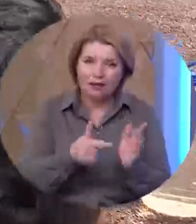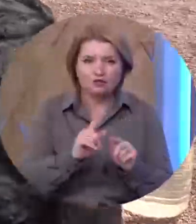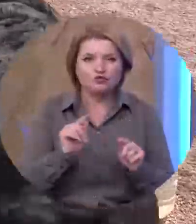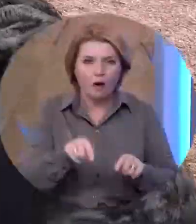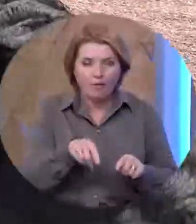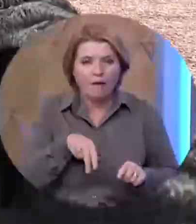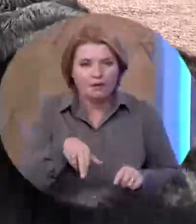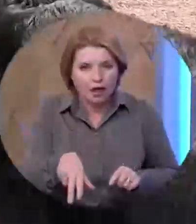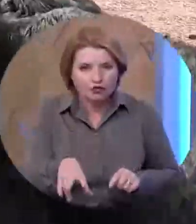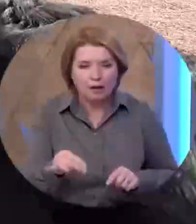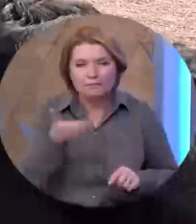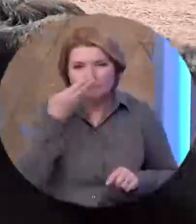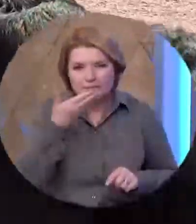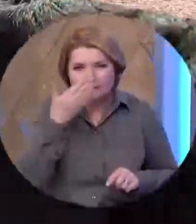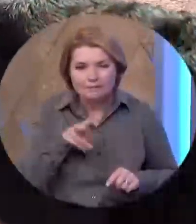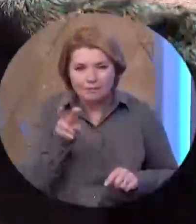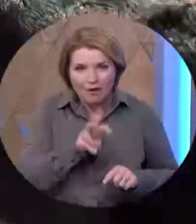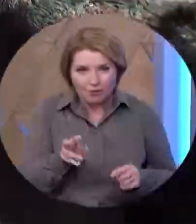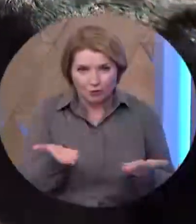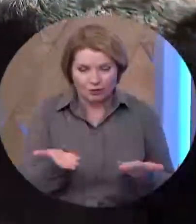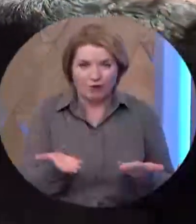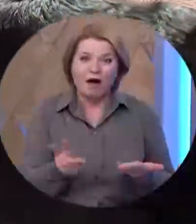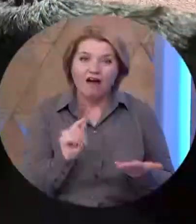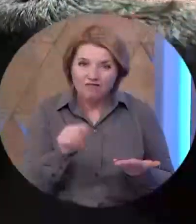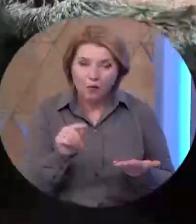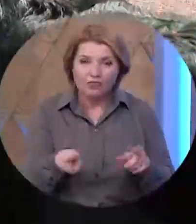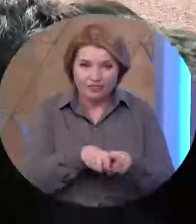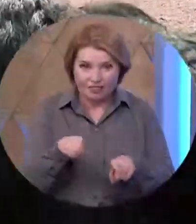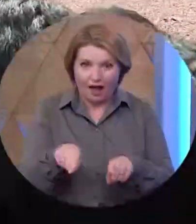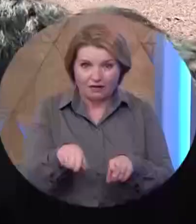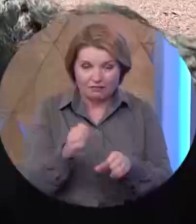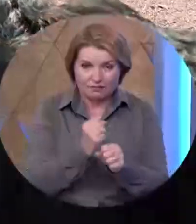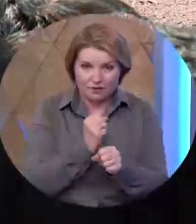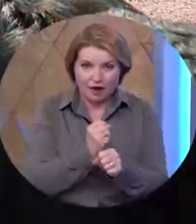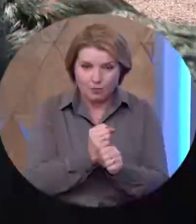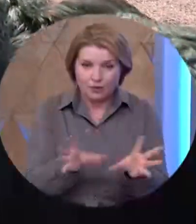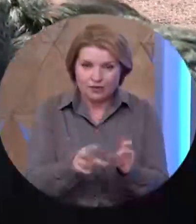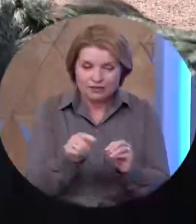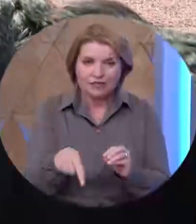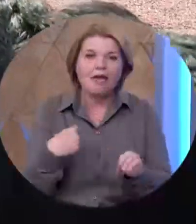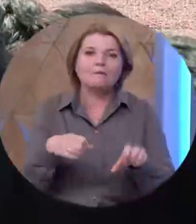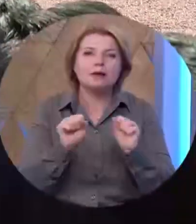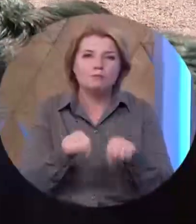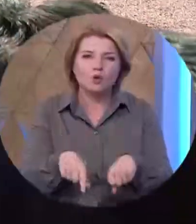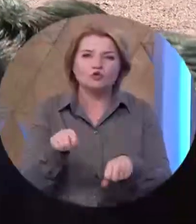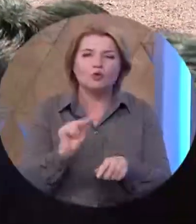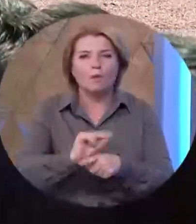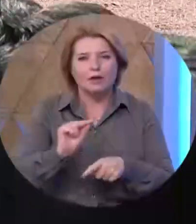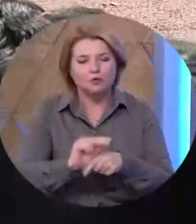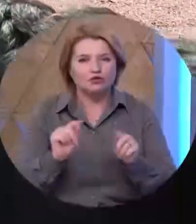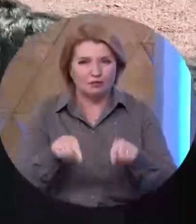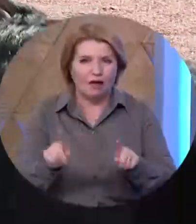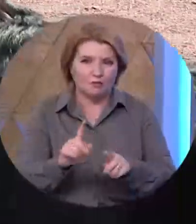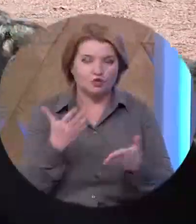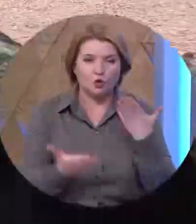понюхала. Нарабатывая такую практику, мы можем собаку приучить к тому, что если